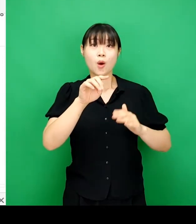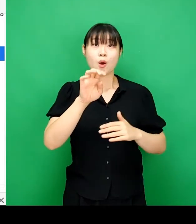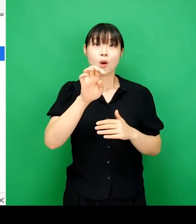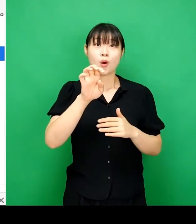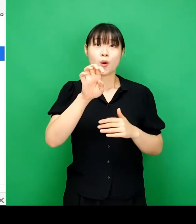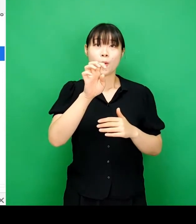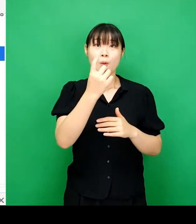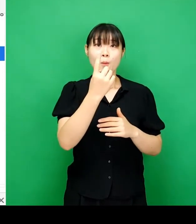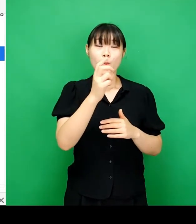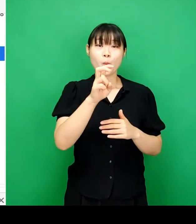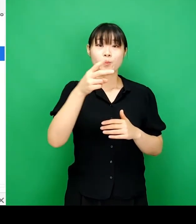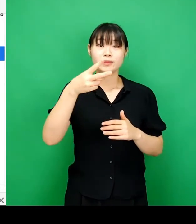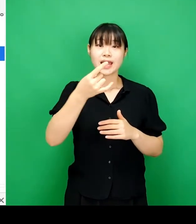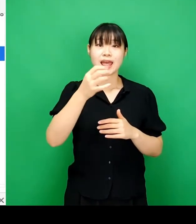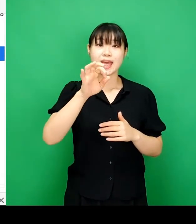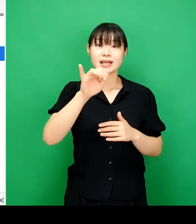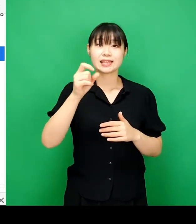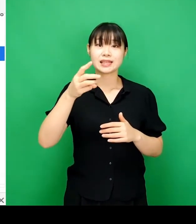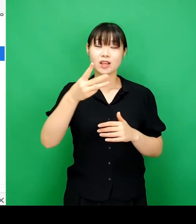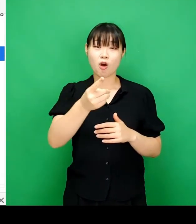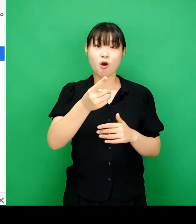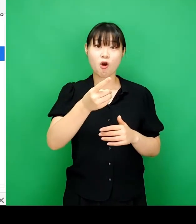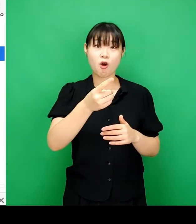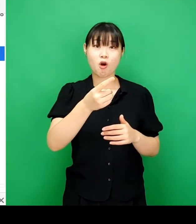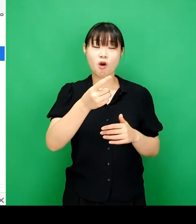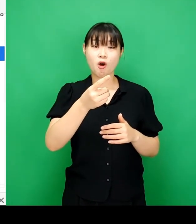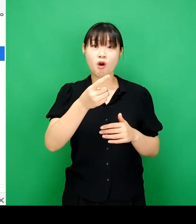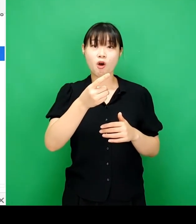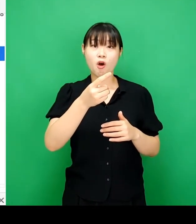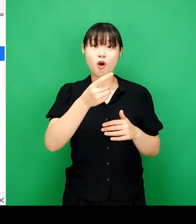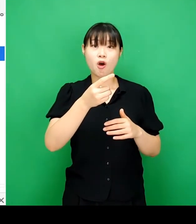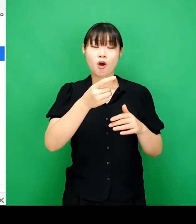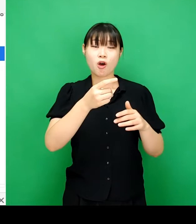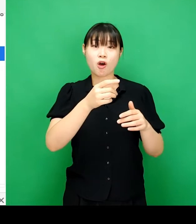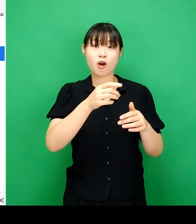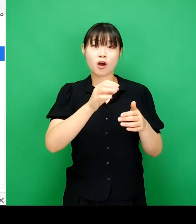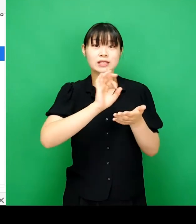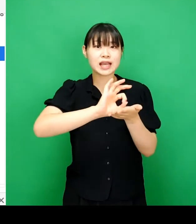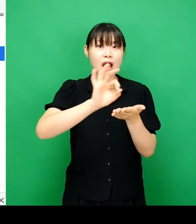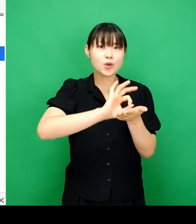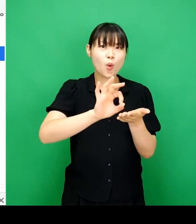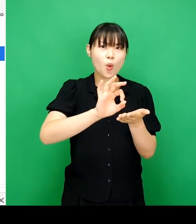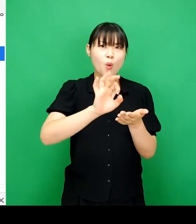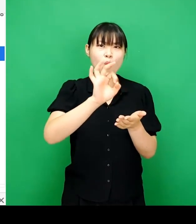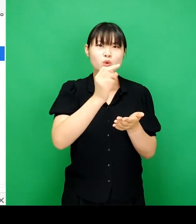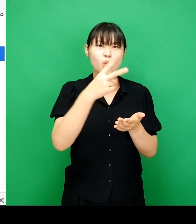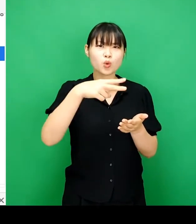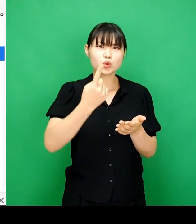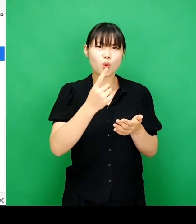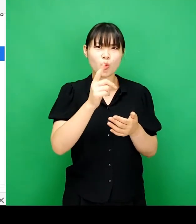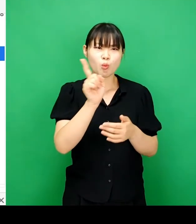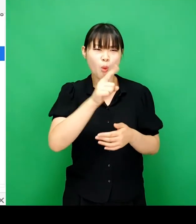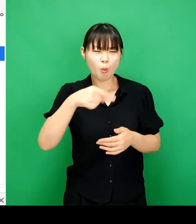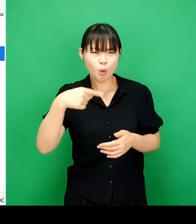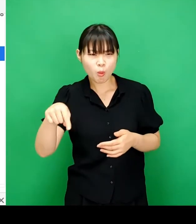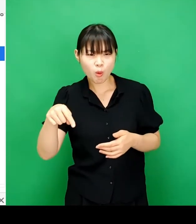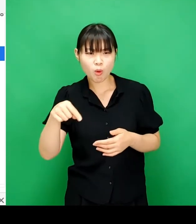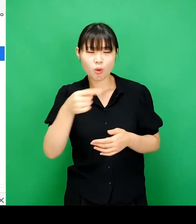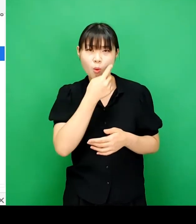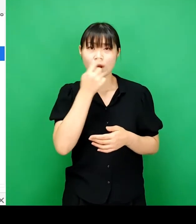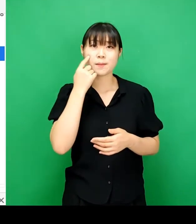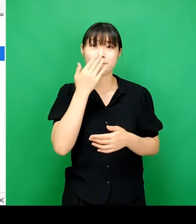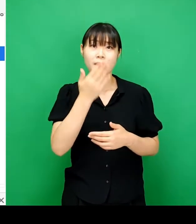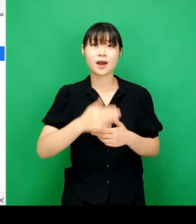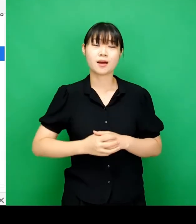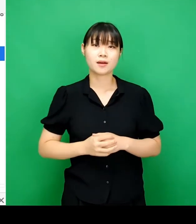폼 데이터라는 항목에 데이터를 가져오기 위해 웹 주소 형성에 사용된 요소들이 무엇인지를 확인할 수